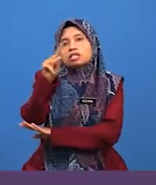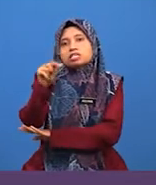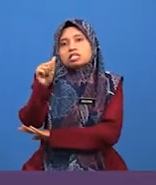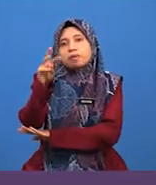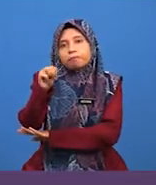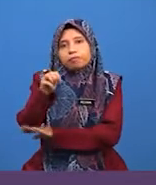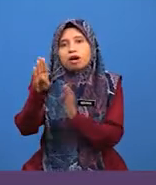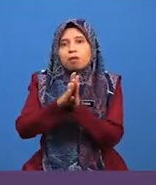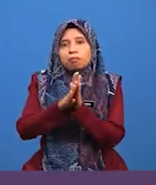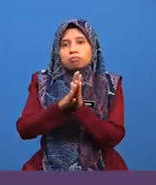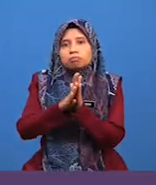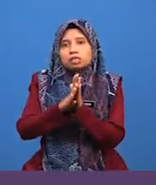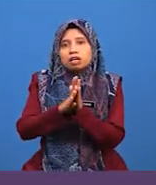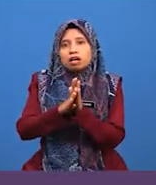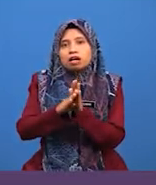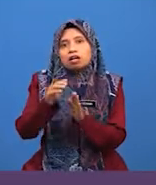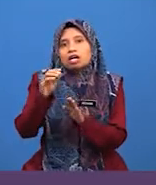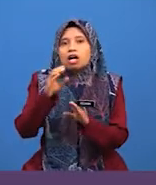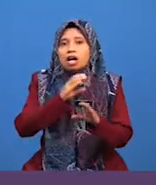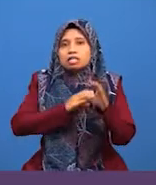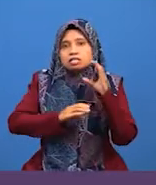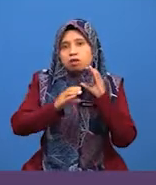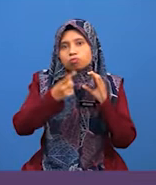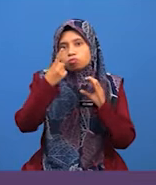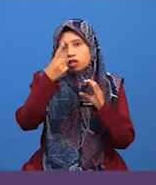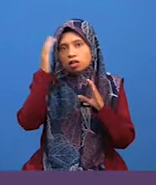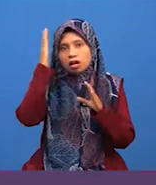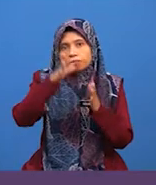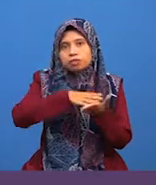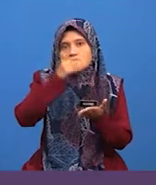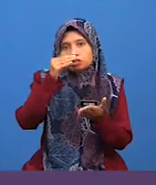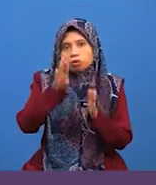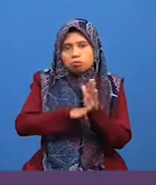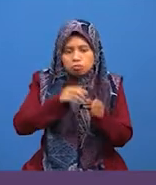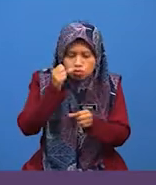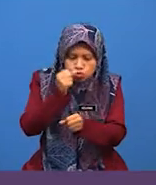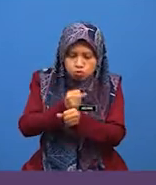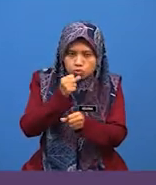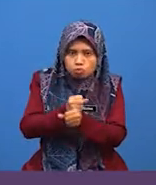Nizam berazam akan belajar bersungguh-sungguh.